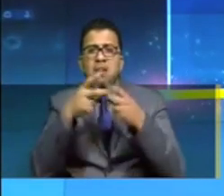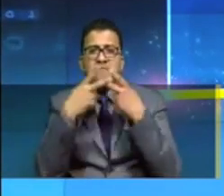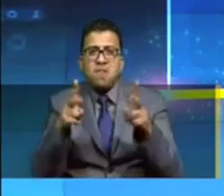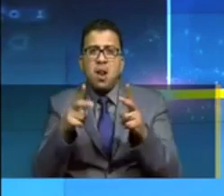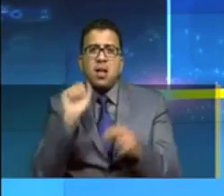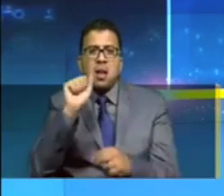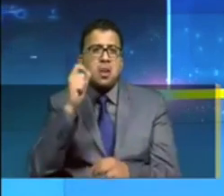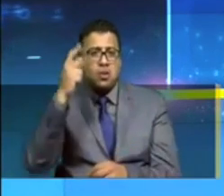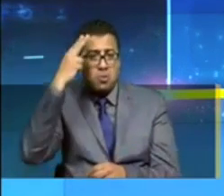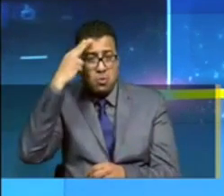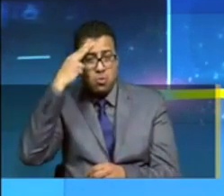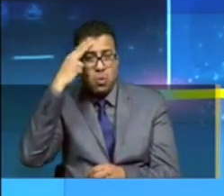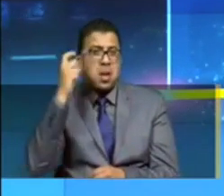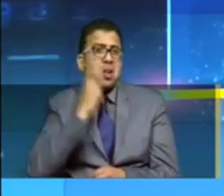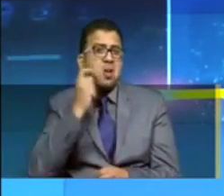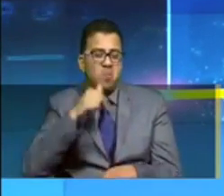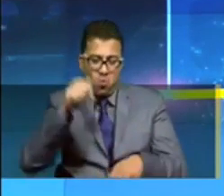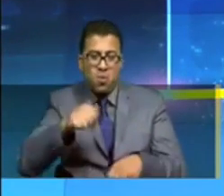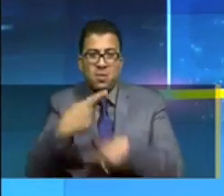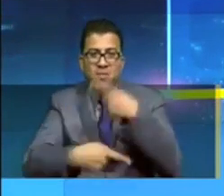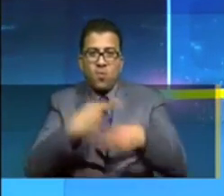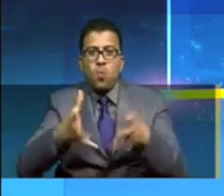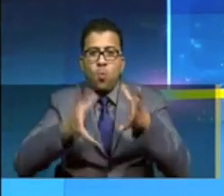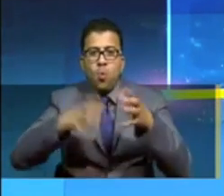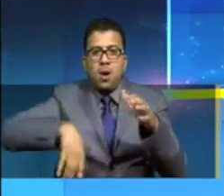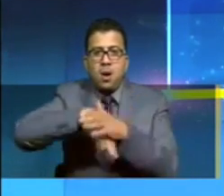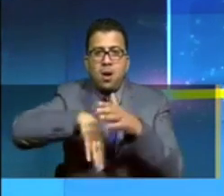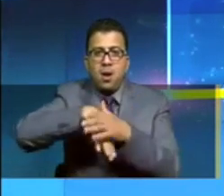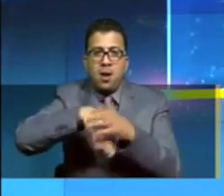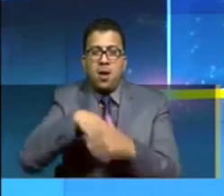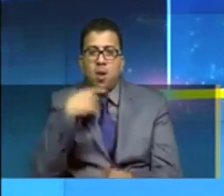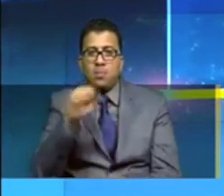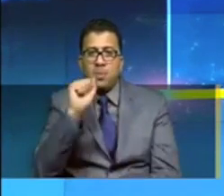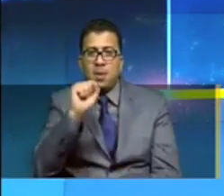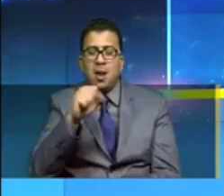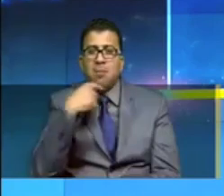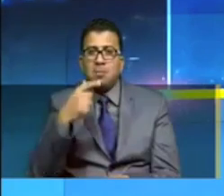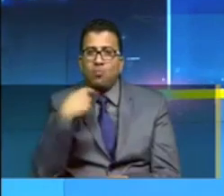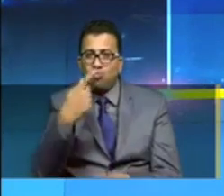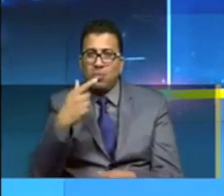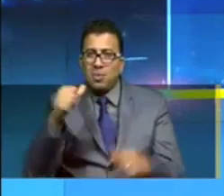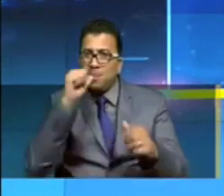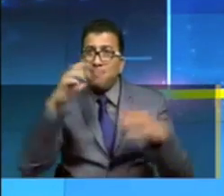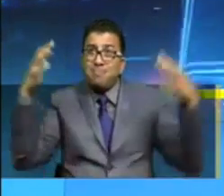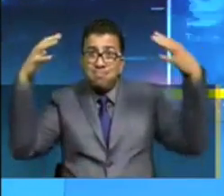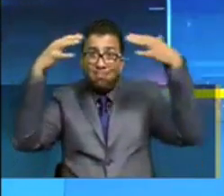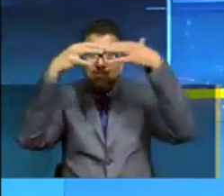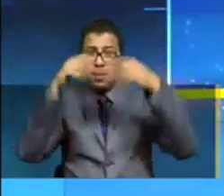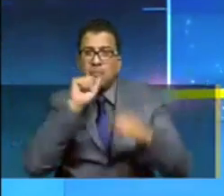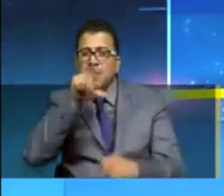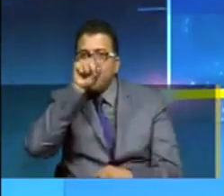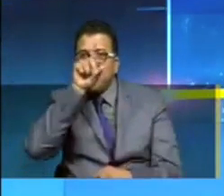مباراة الإمارات والسعودية هذه اللحظات. وإلى حساب المركز الوطني للأرصاد حيث جاءت في هذه